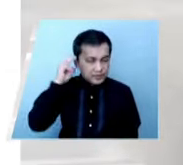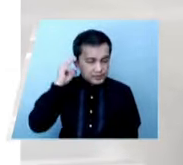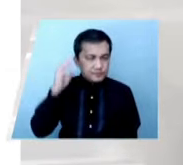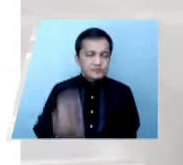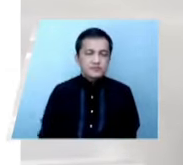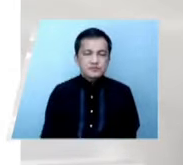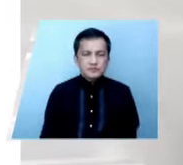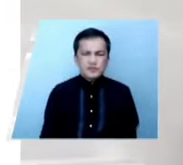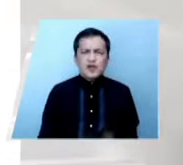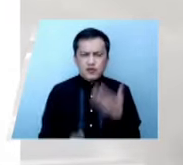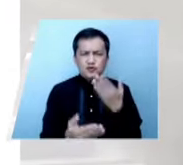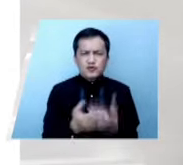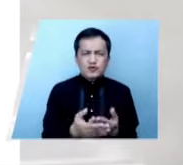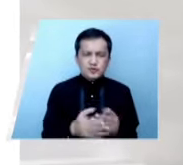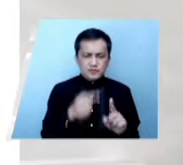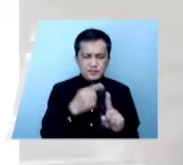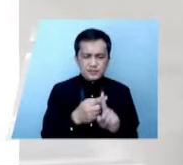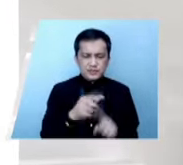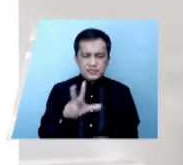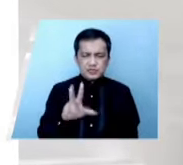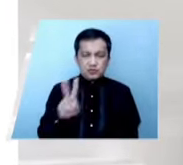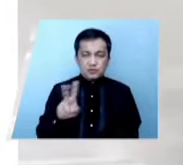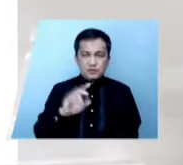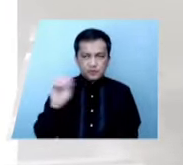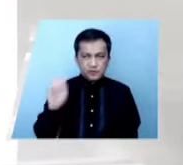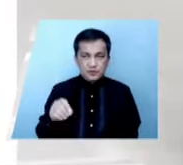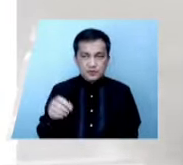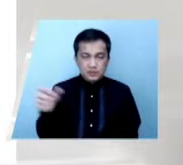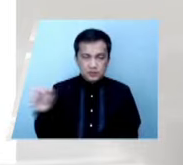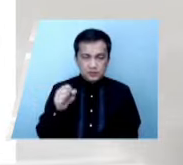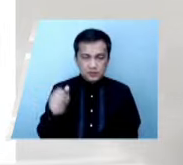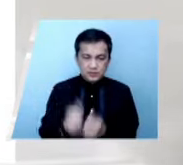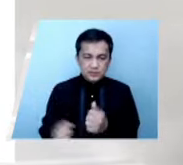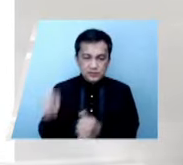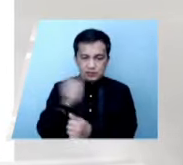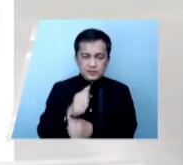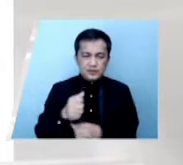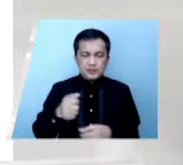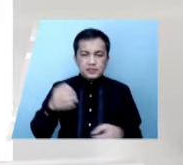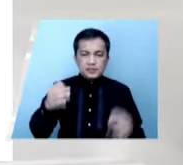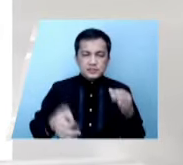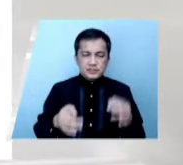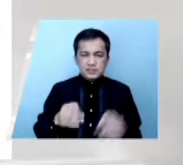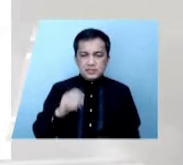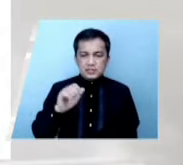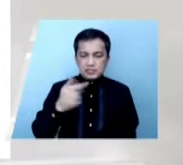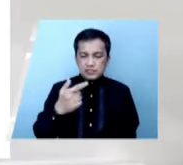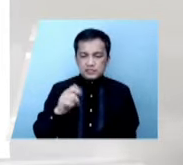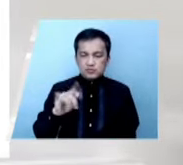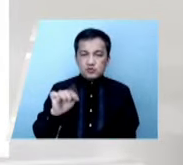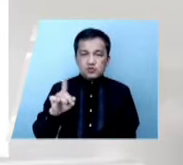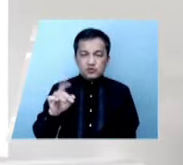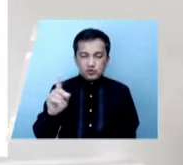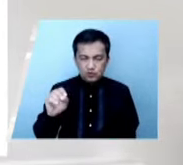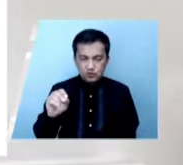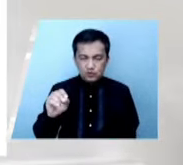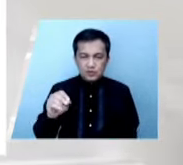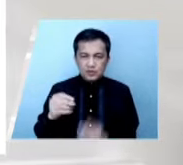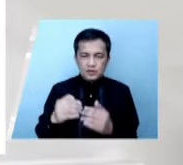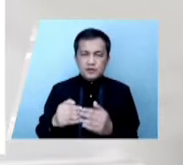Good o positive 32%. Ang nakuha ni Chief Justice Alexander Gizmundo, mas mataas sa sinundang